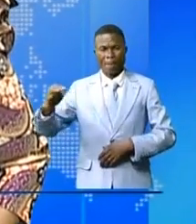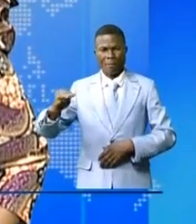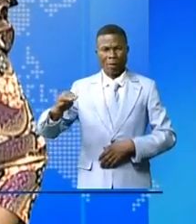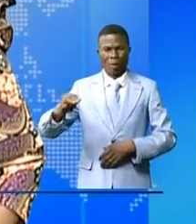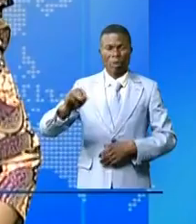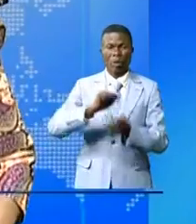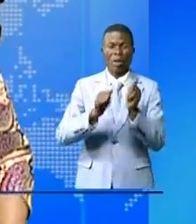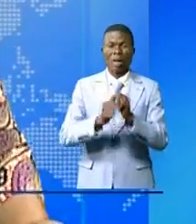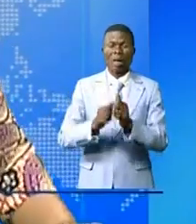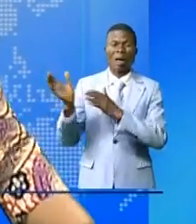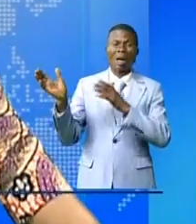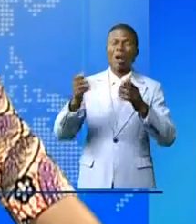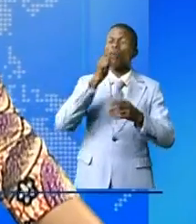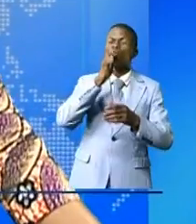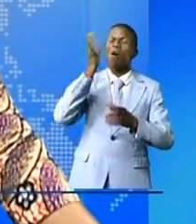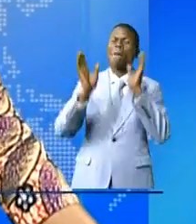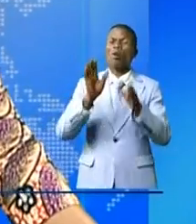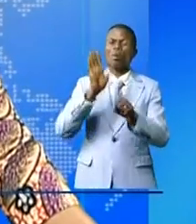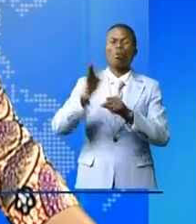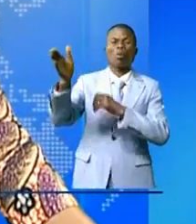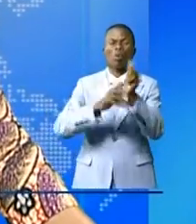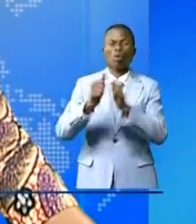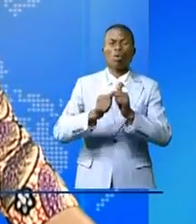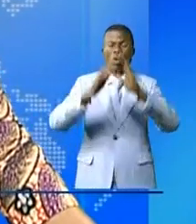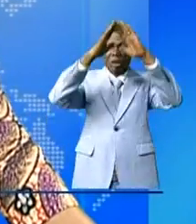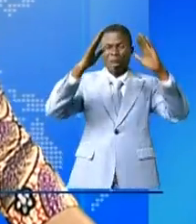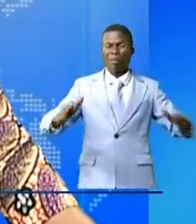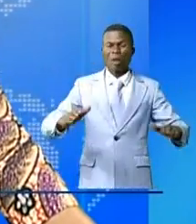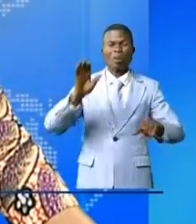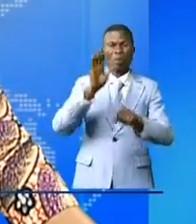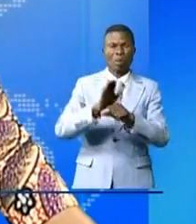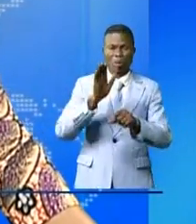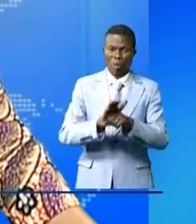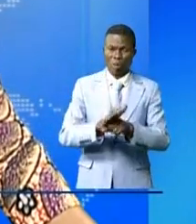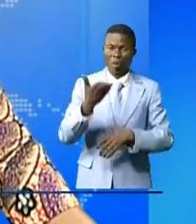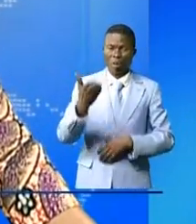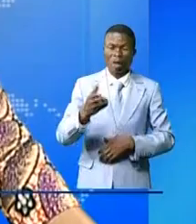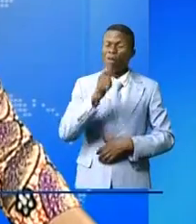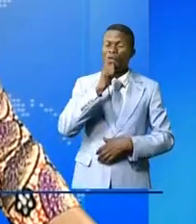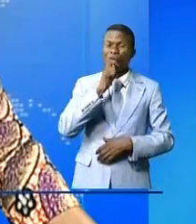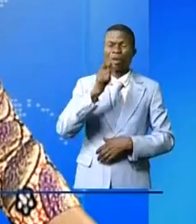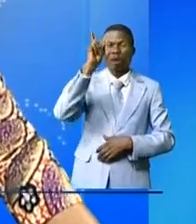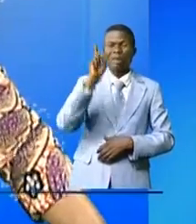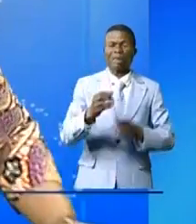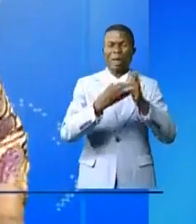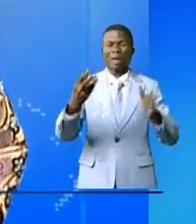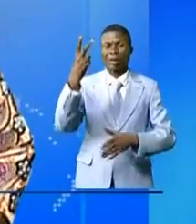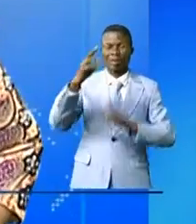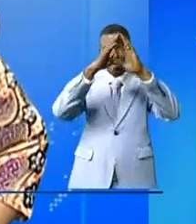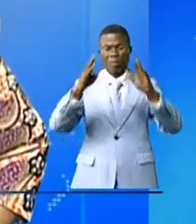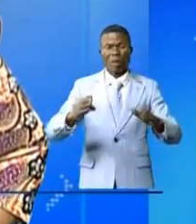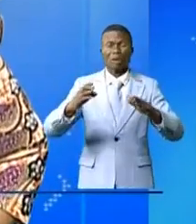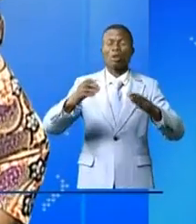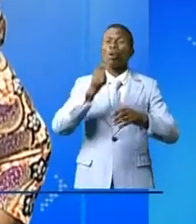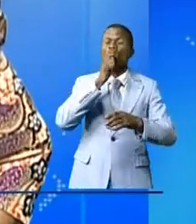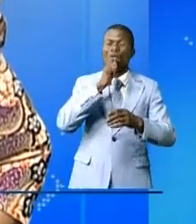un gigantesque incendie qui a tout ravagé sur son passage et laissant derrière lui 182 ménages qui